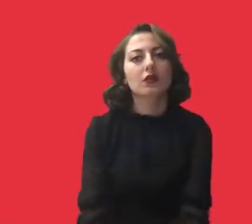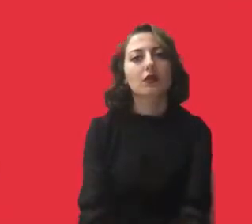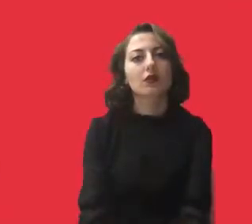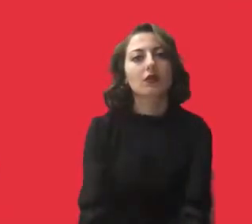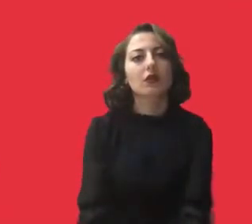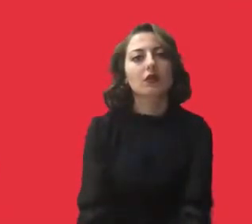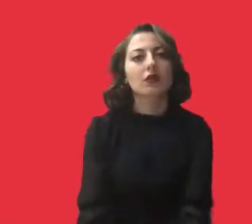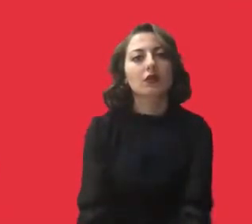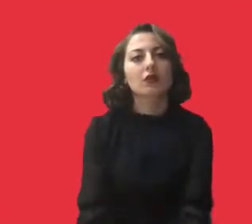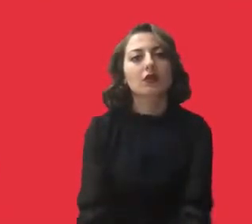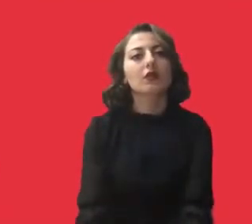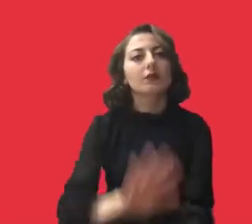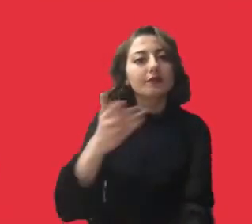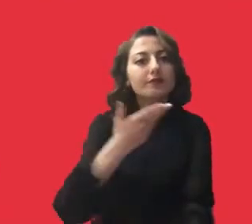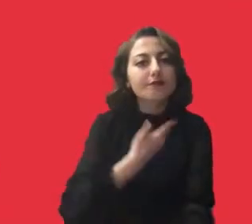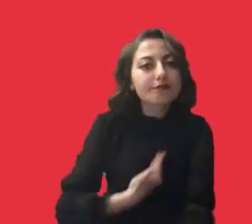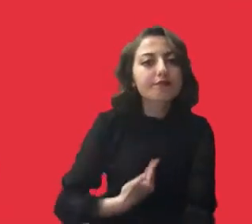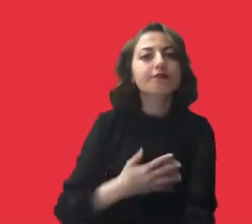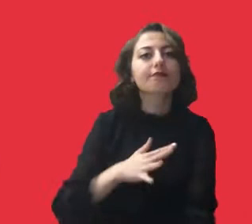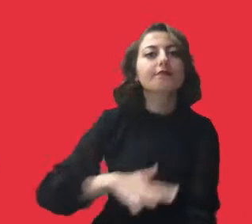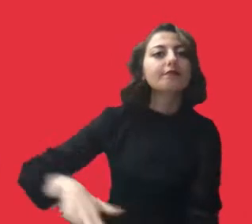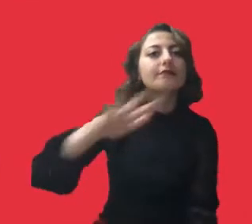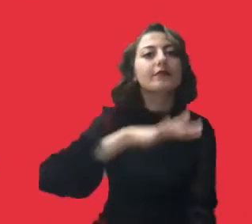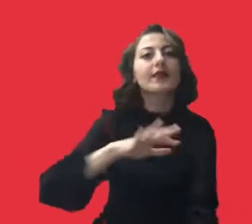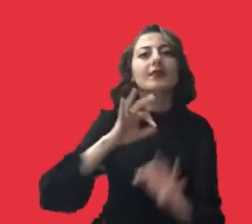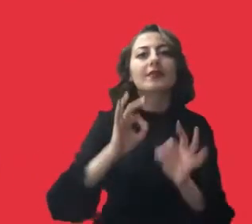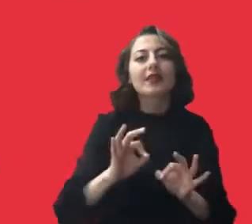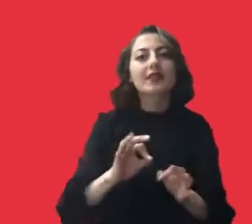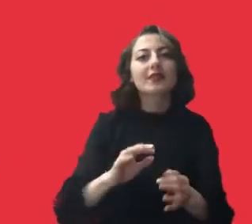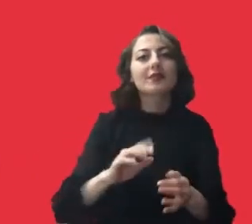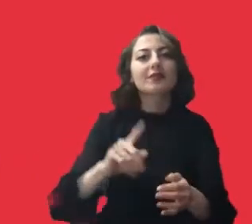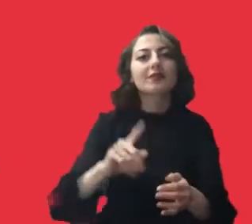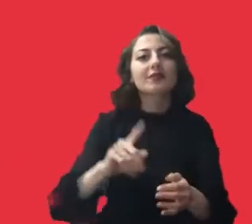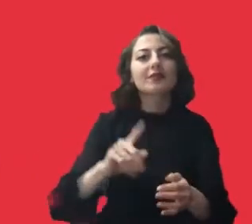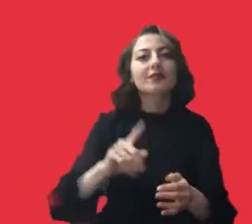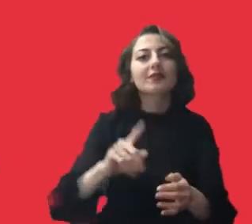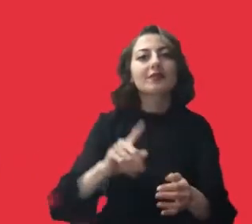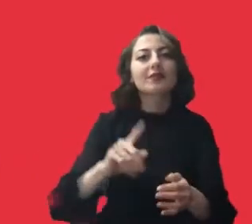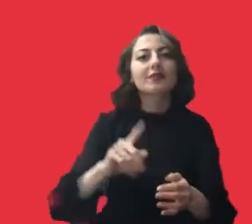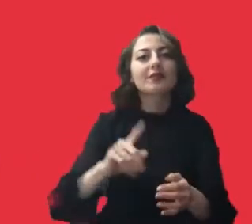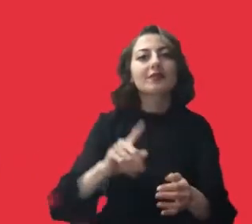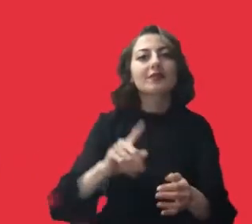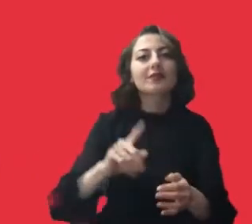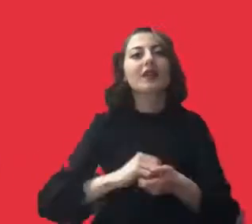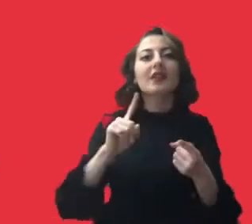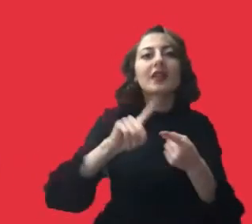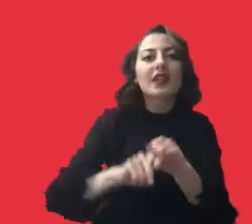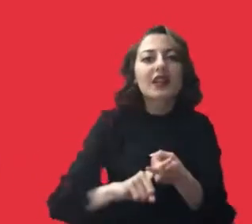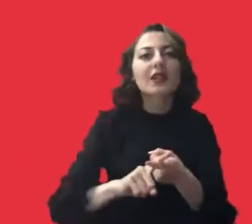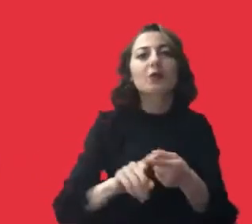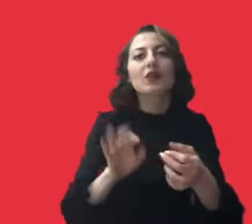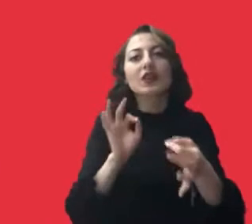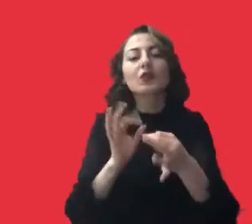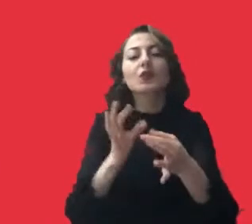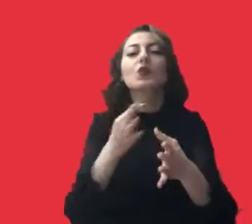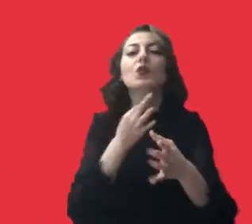Sevgili Harun'a hem akranım Dear hem de kurs Harun, arkadaşım olarak my peer and my high school katılımlarına friend, çok teşekkür ediyoruz. and Bu also harika